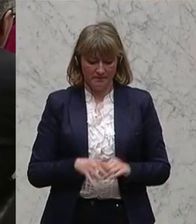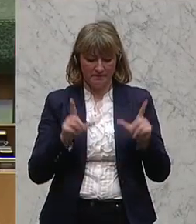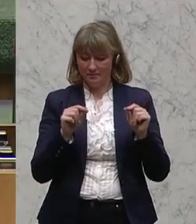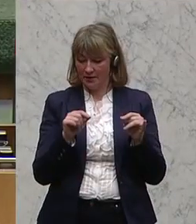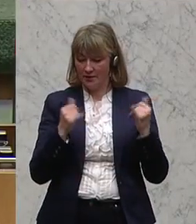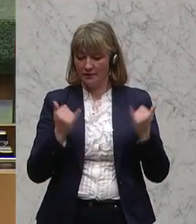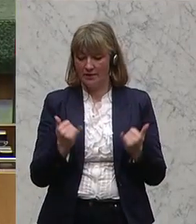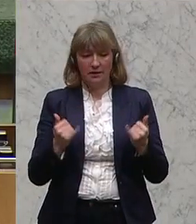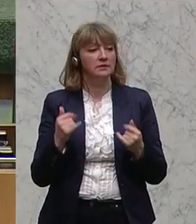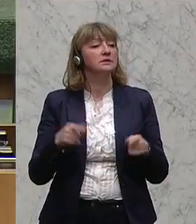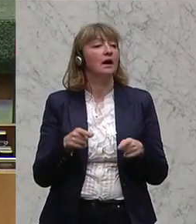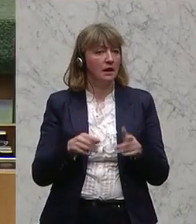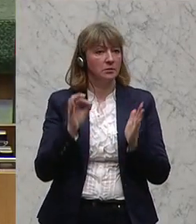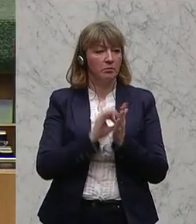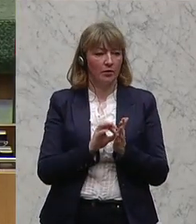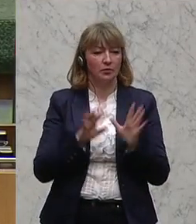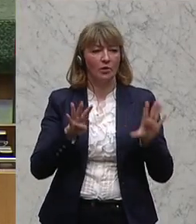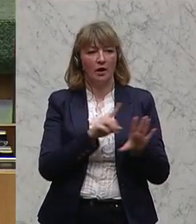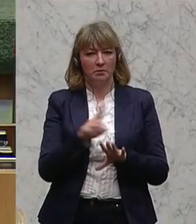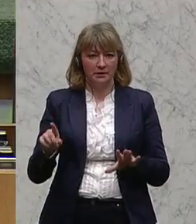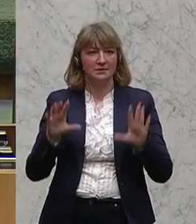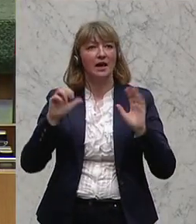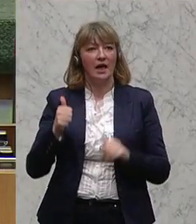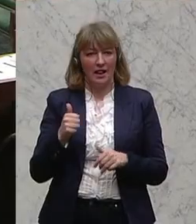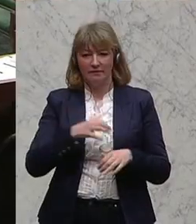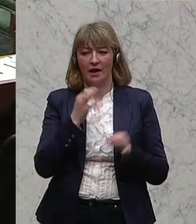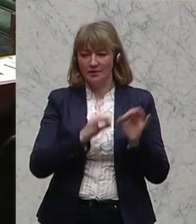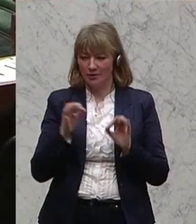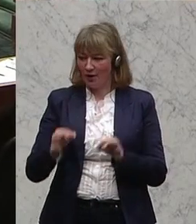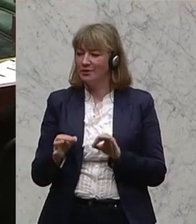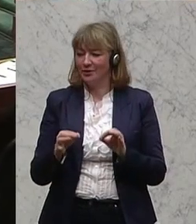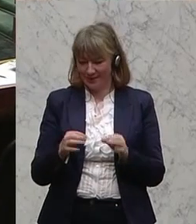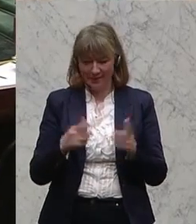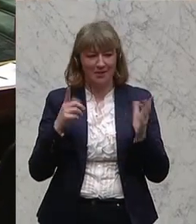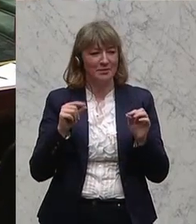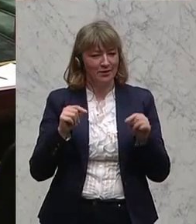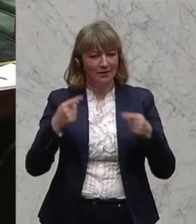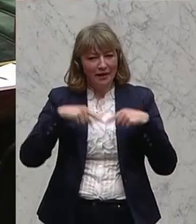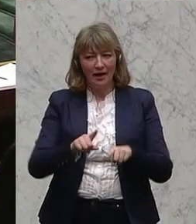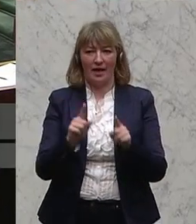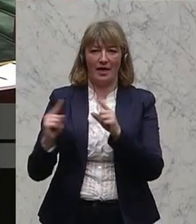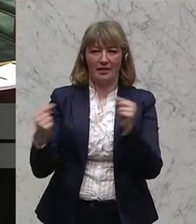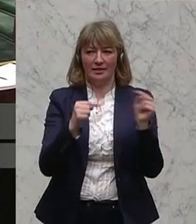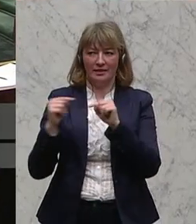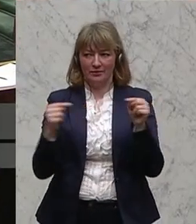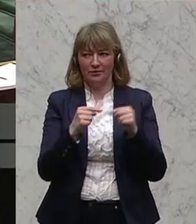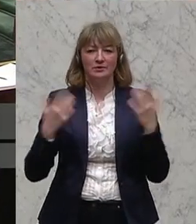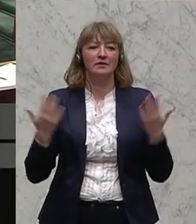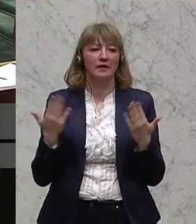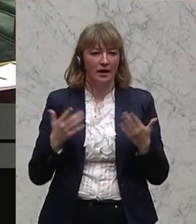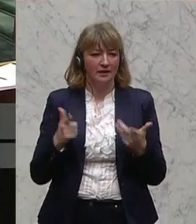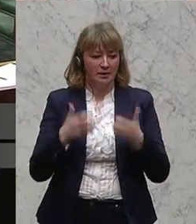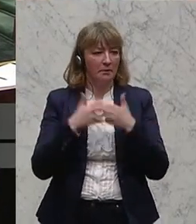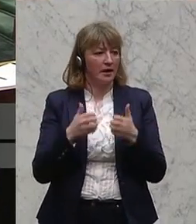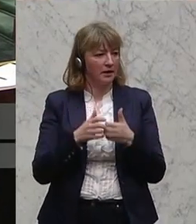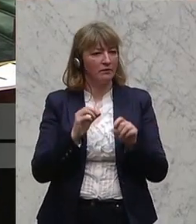Damit gelangen wir nun zu den Punkten 9 bis 11. Wir kommen zu den Tagesordnungspunkten 9 bis 11, die gemeinsam behandelt werden. Sie betreffen